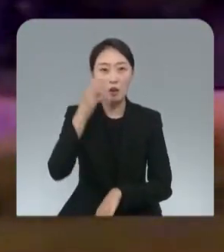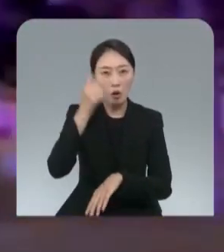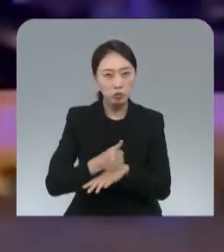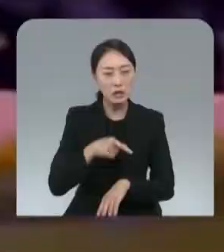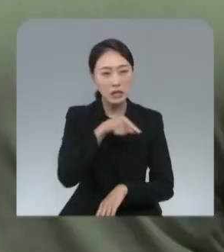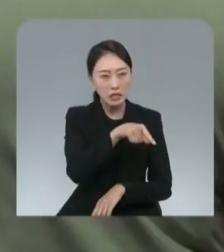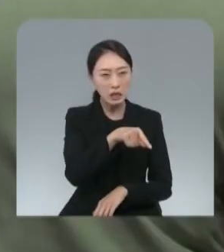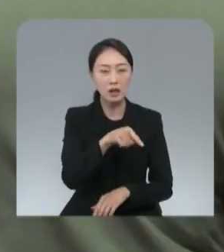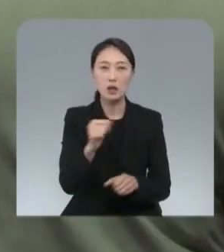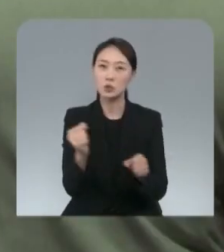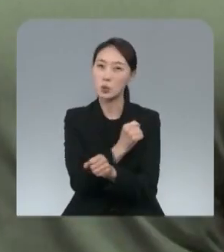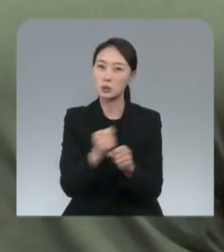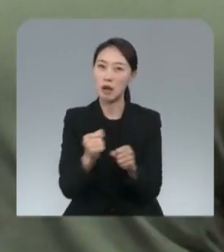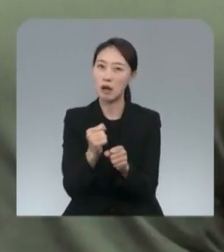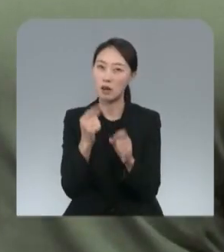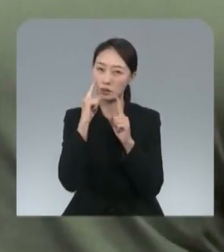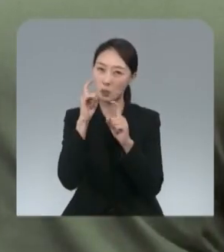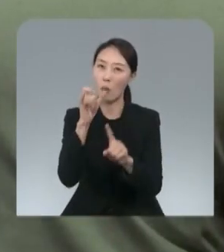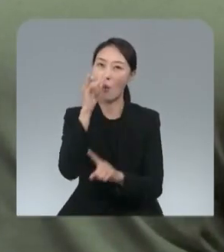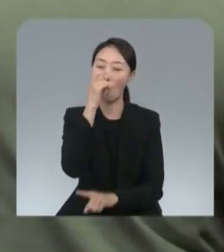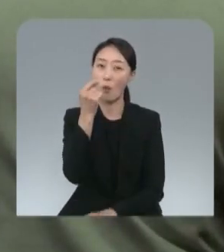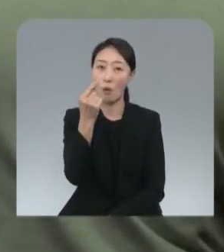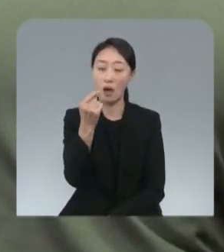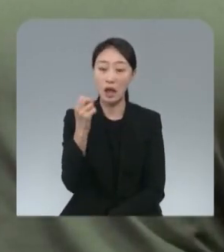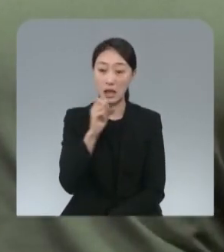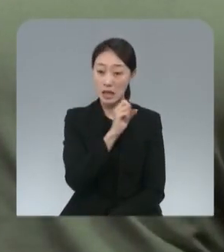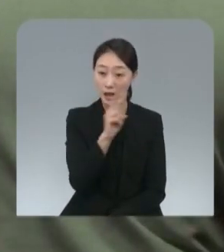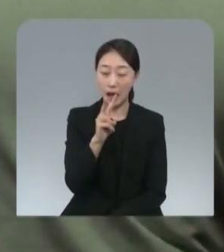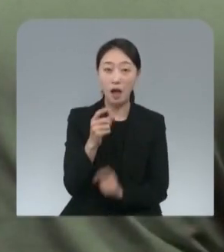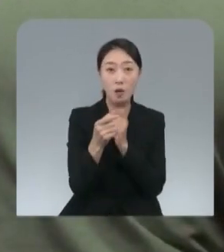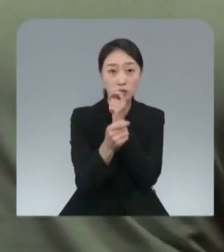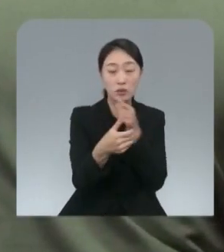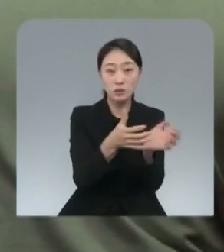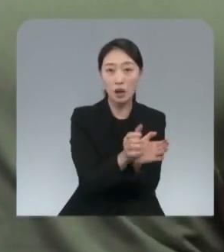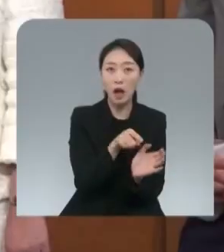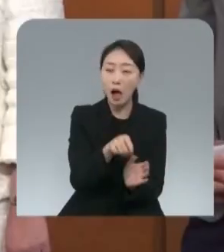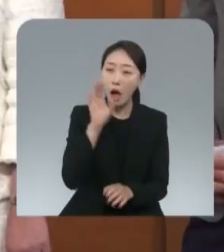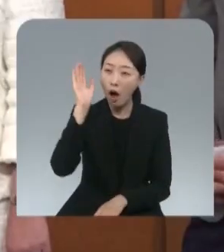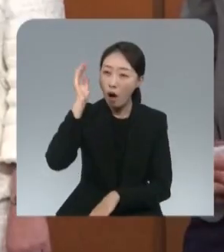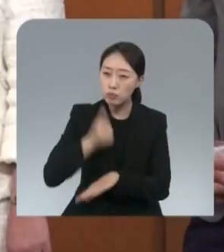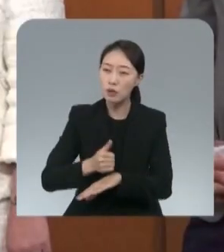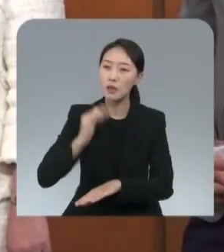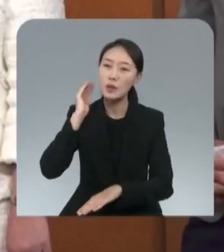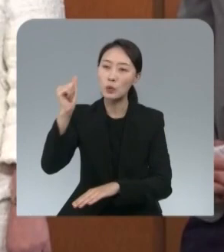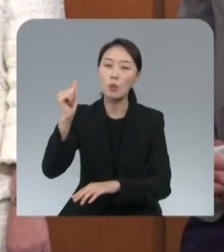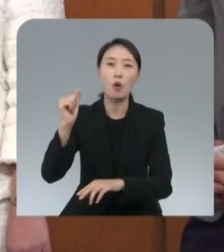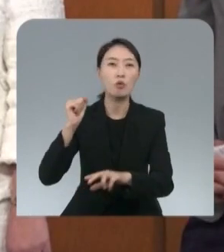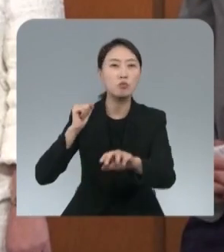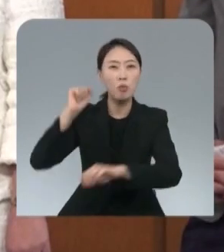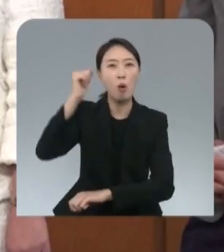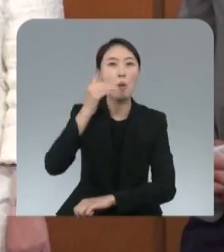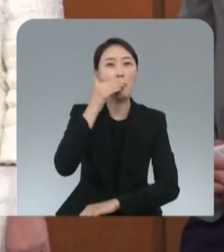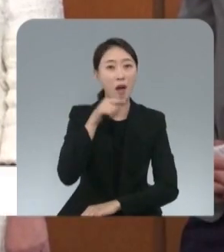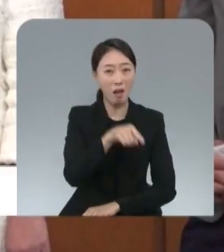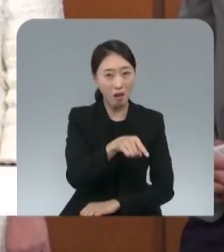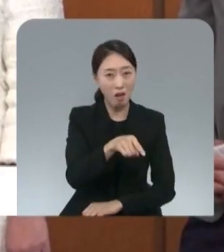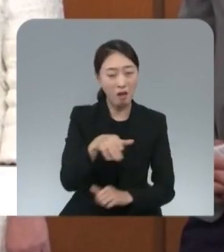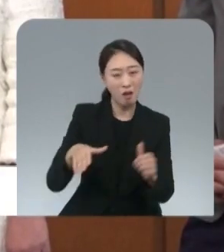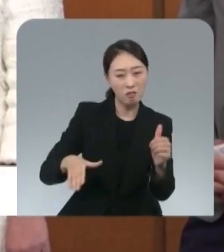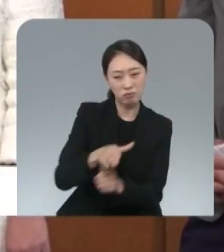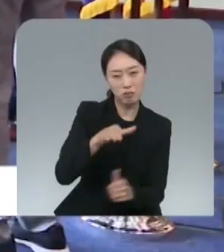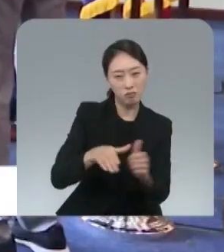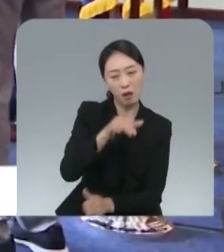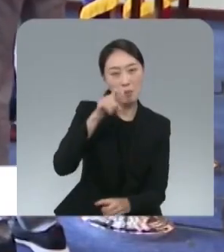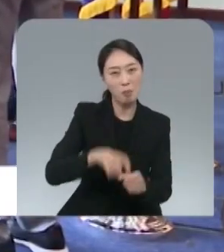나섰습니다 야당인 공화당 역시 유력한 차기 대선주자인 트럼프 저 대통령을 겨냥한 정치 수상하며